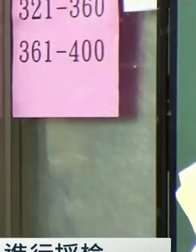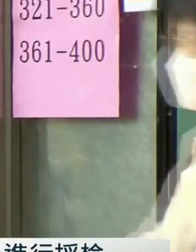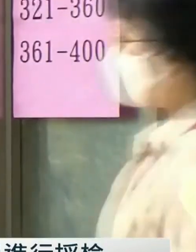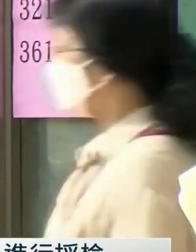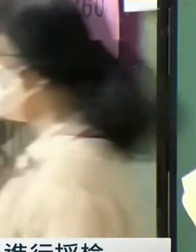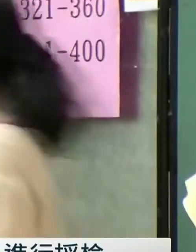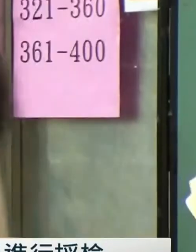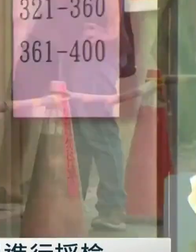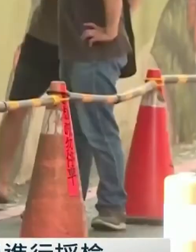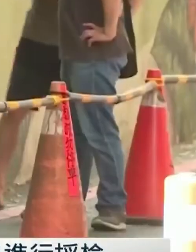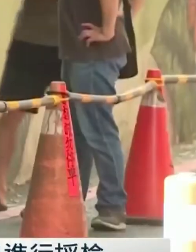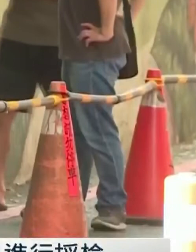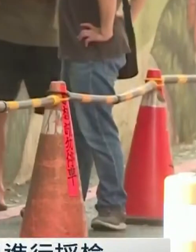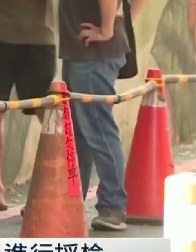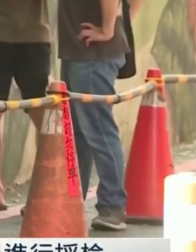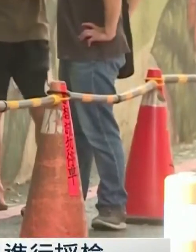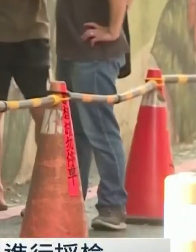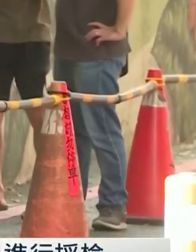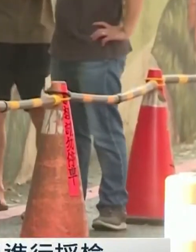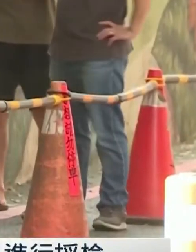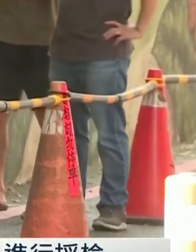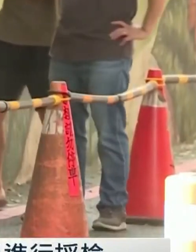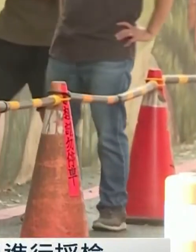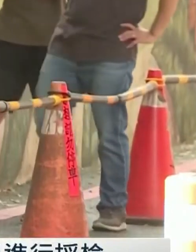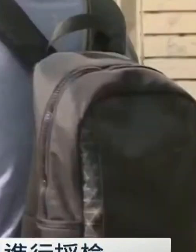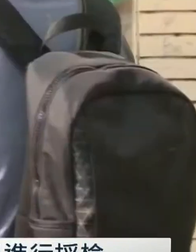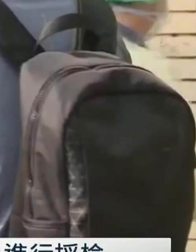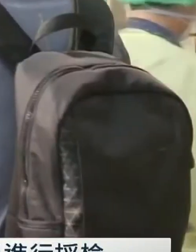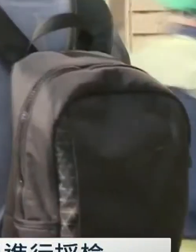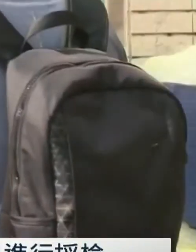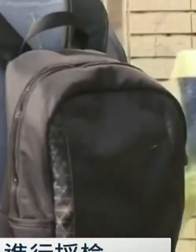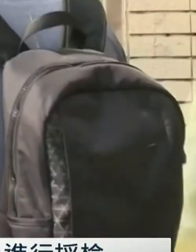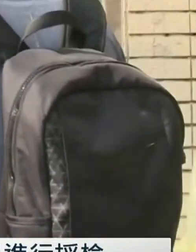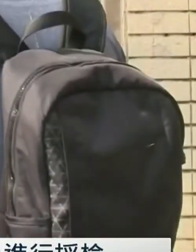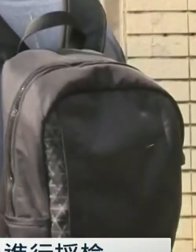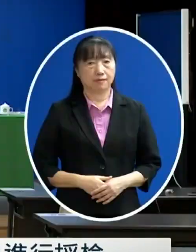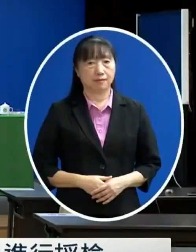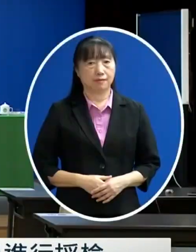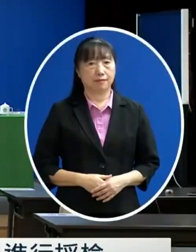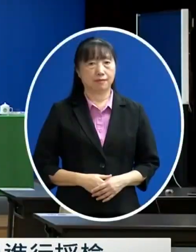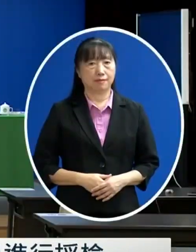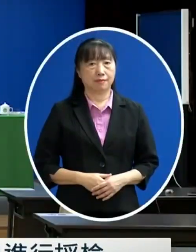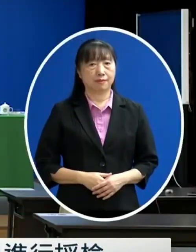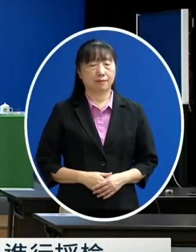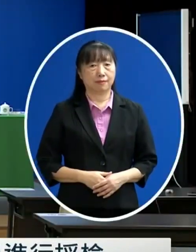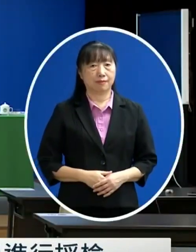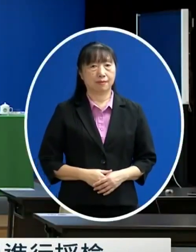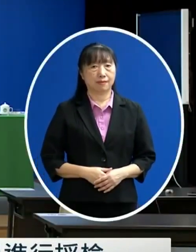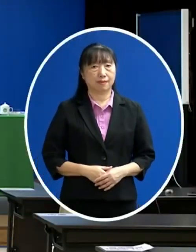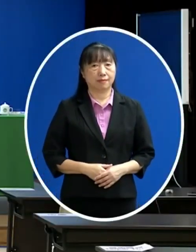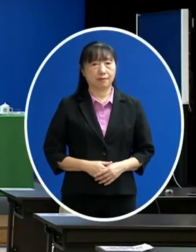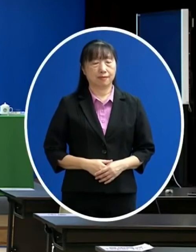呈现阴性，并对个案总共259位接触者进行狂烈采检。